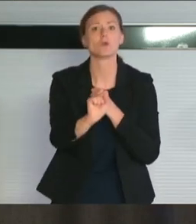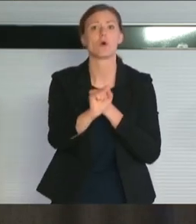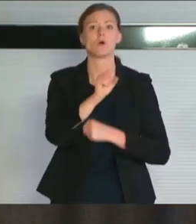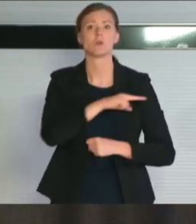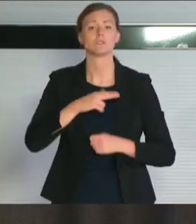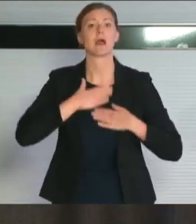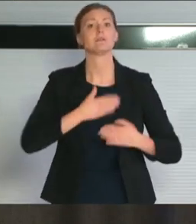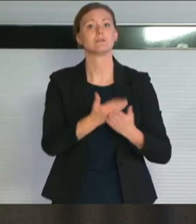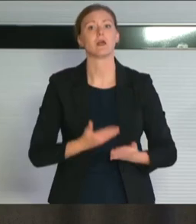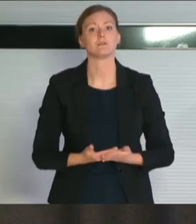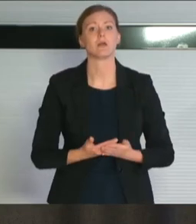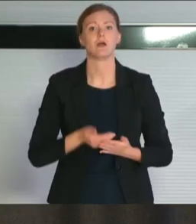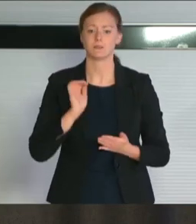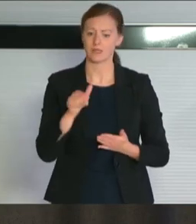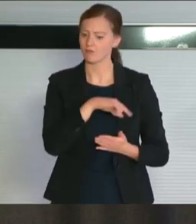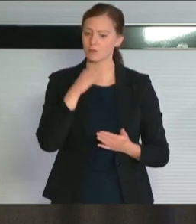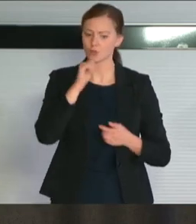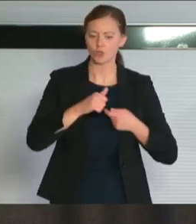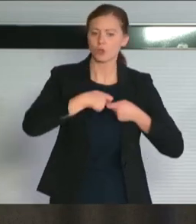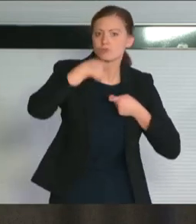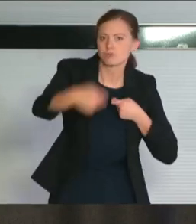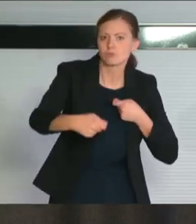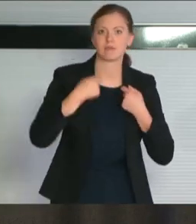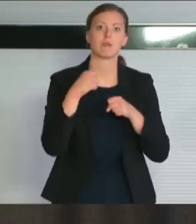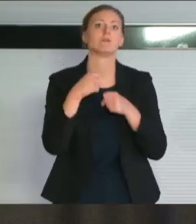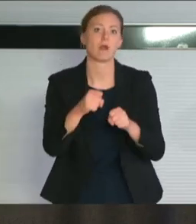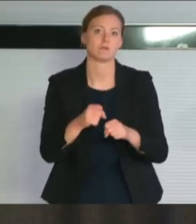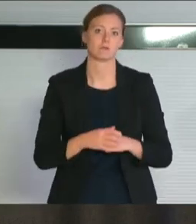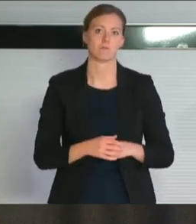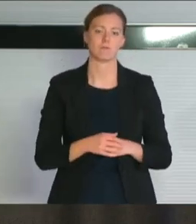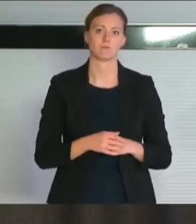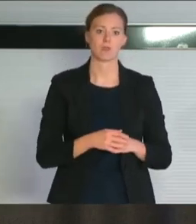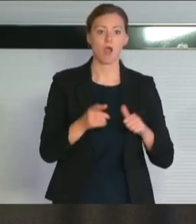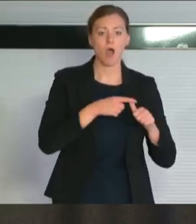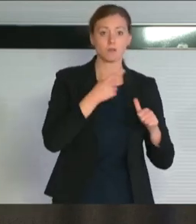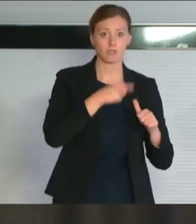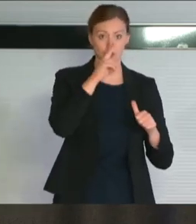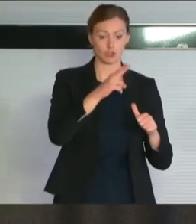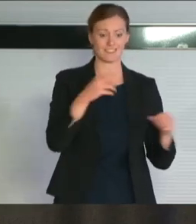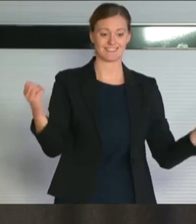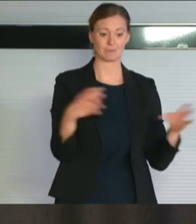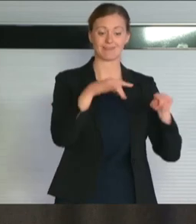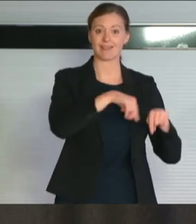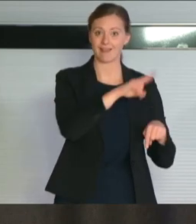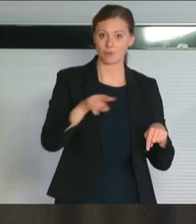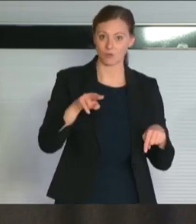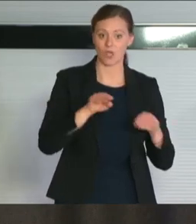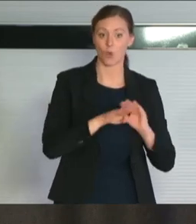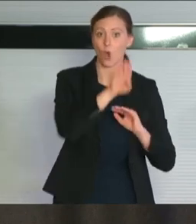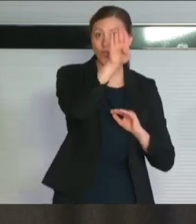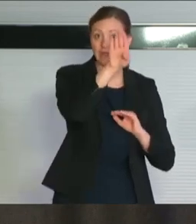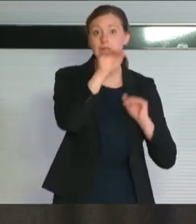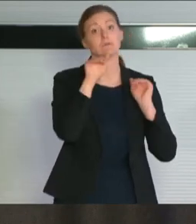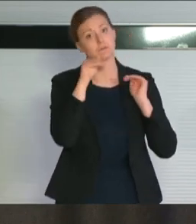Det er derfor vi må holde fast på tiltakene våre. Økningen i antall nysmitta i Norge ser nå ut til å